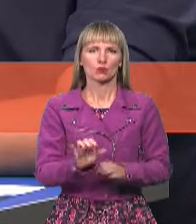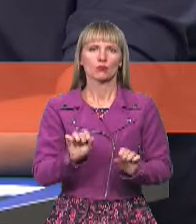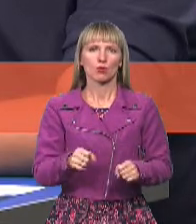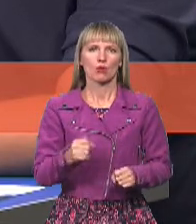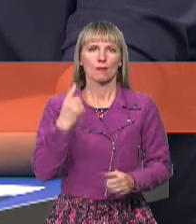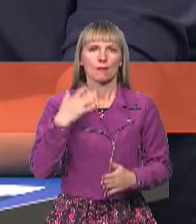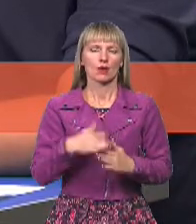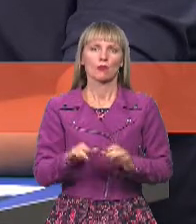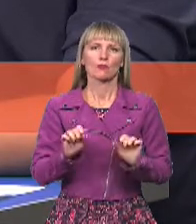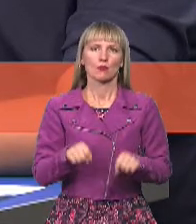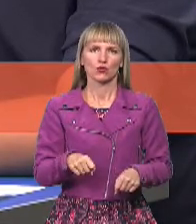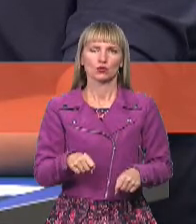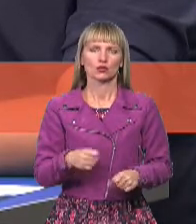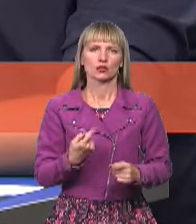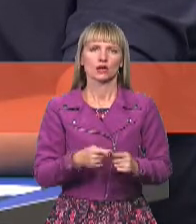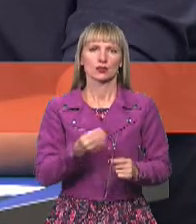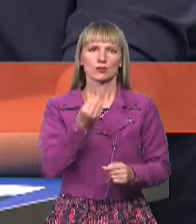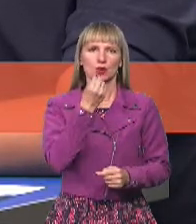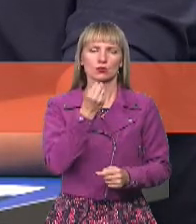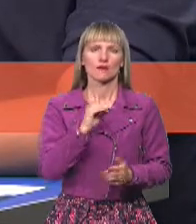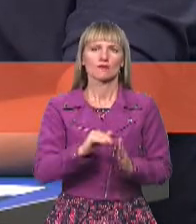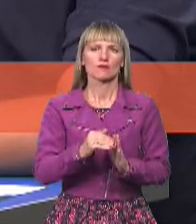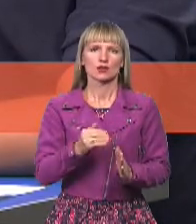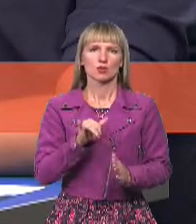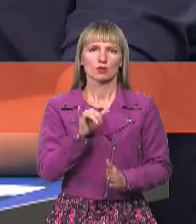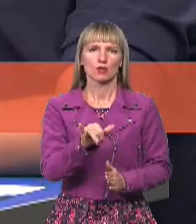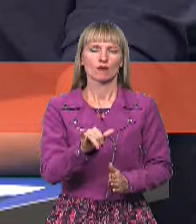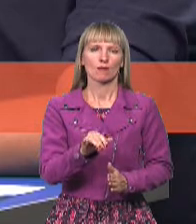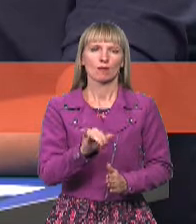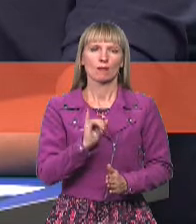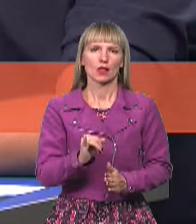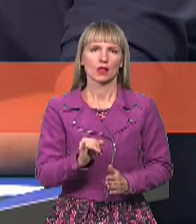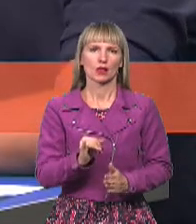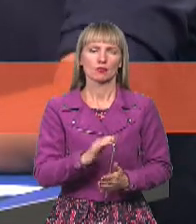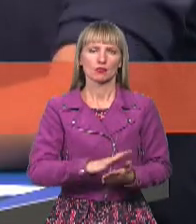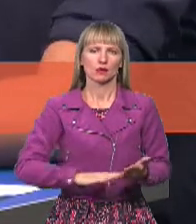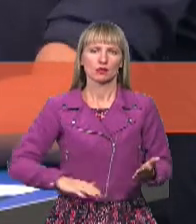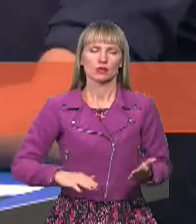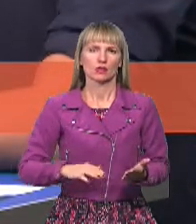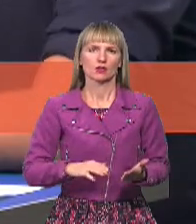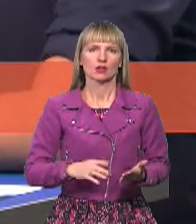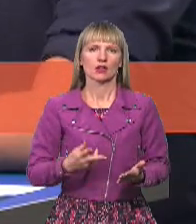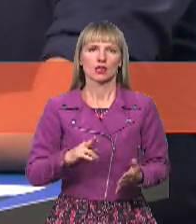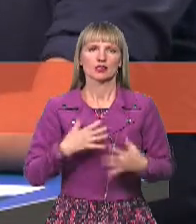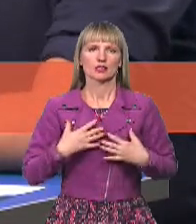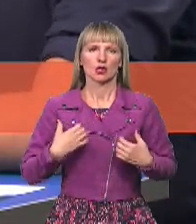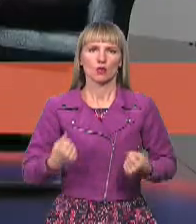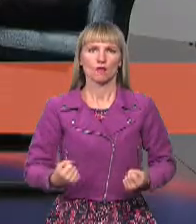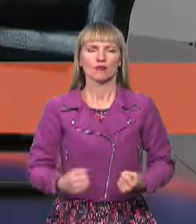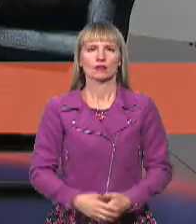себя, может ли этот продукт вызвать для него негативные последствия для здоровья